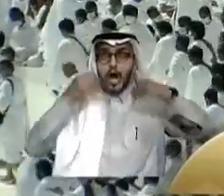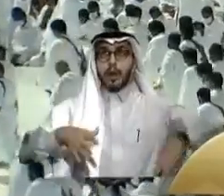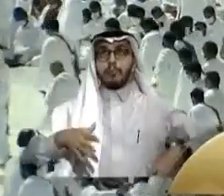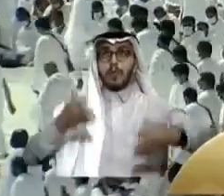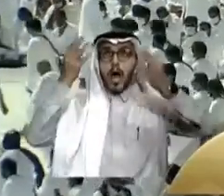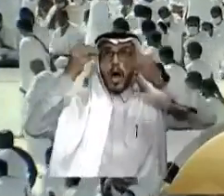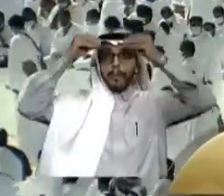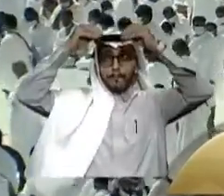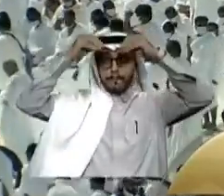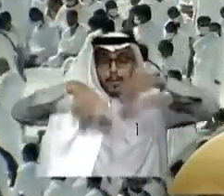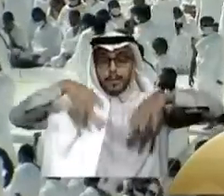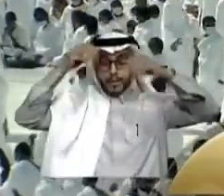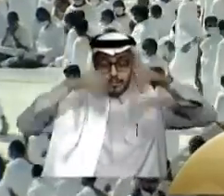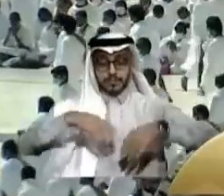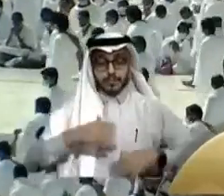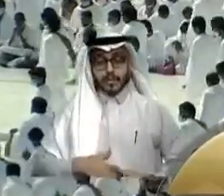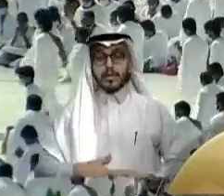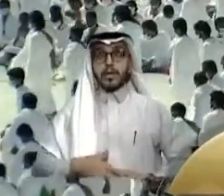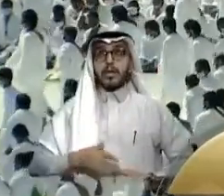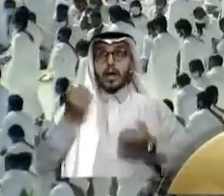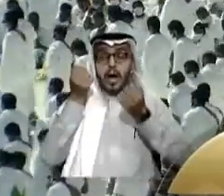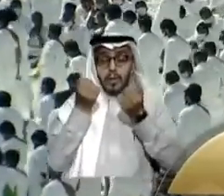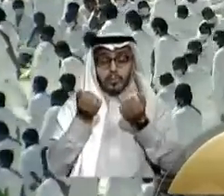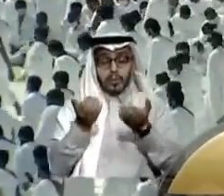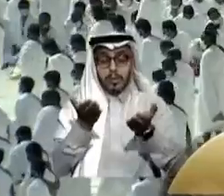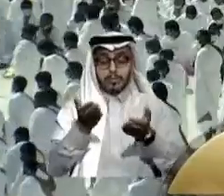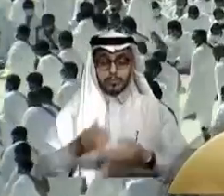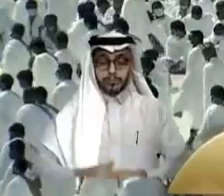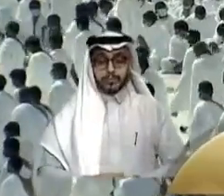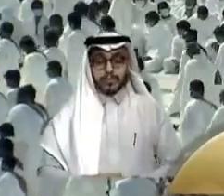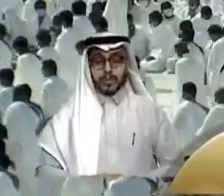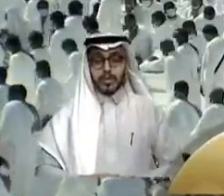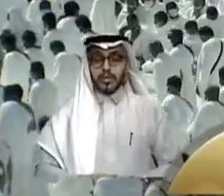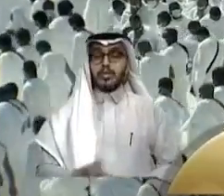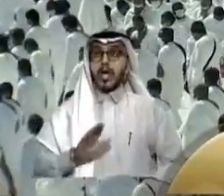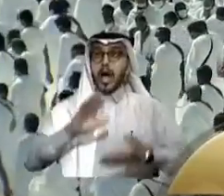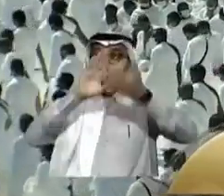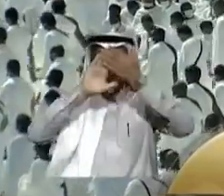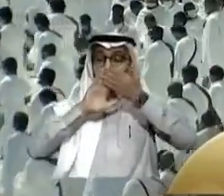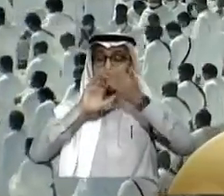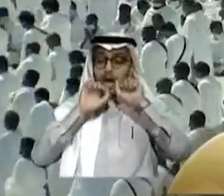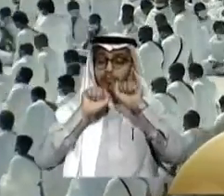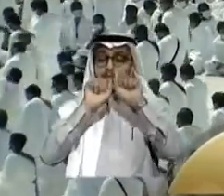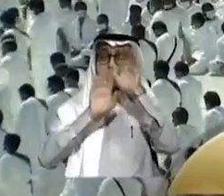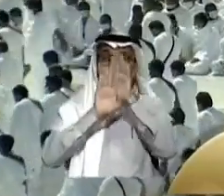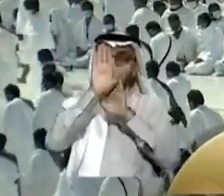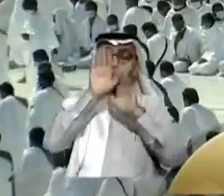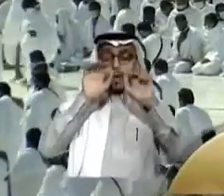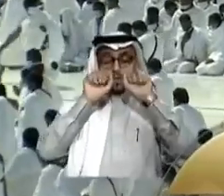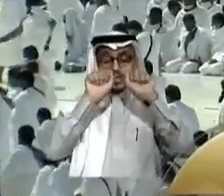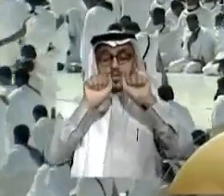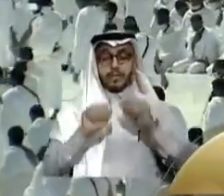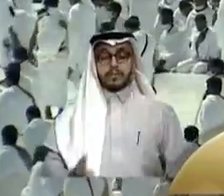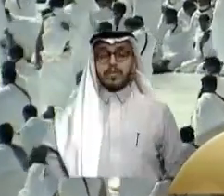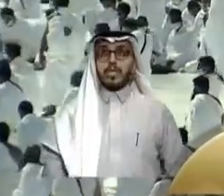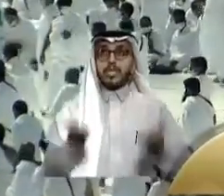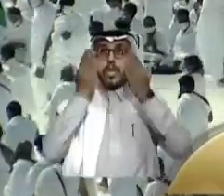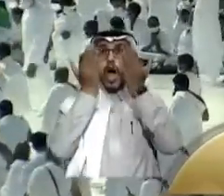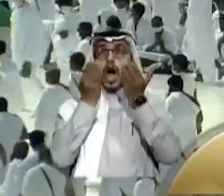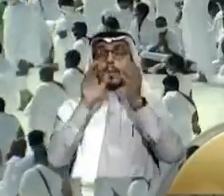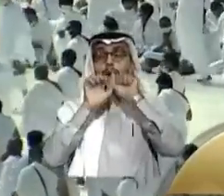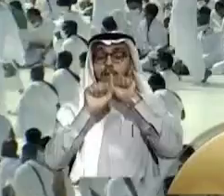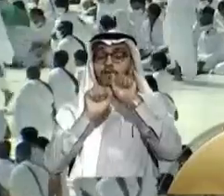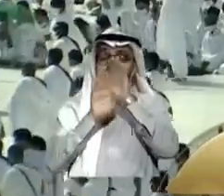بمنك وكرمك يا كريم يا وهاب. اللهم أعز الإسلام والمسلمين،